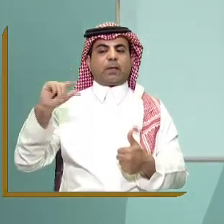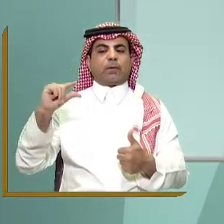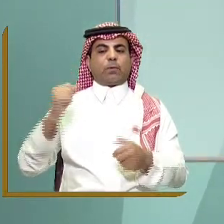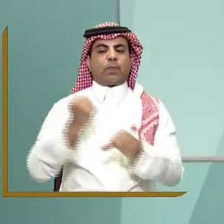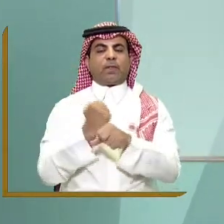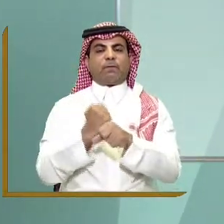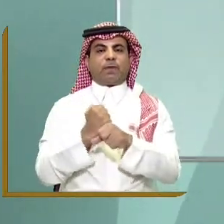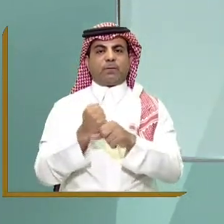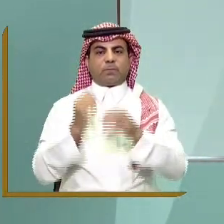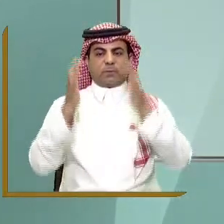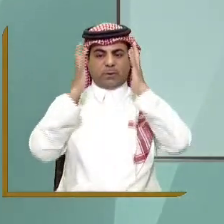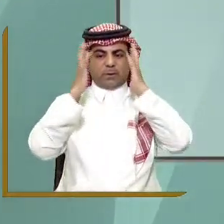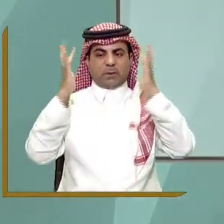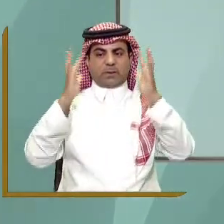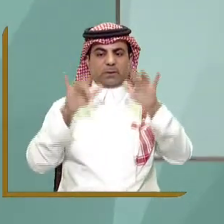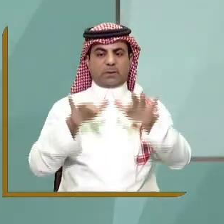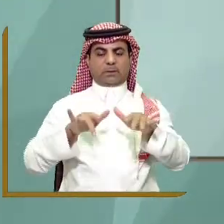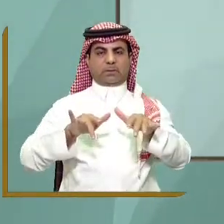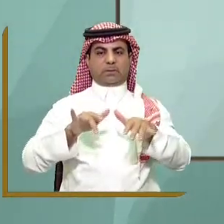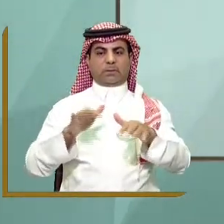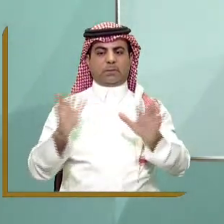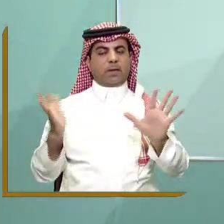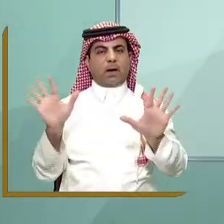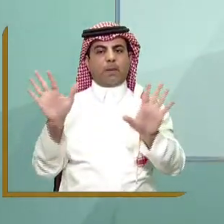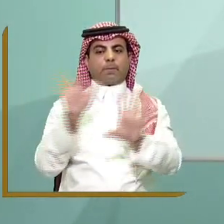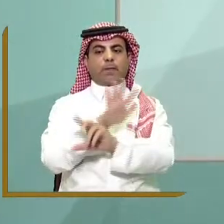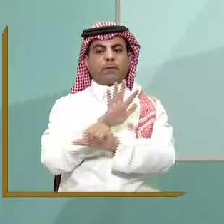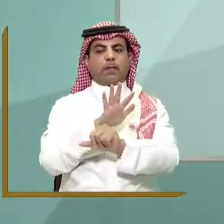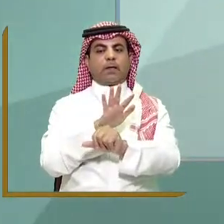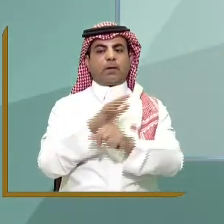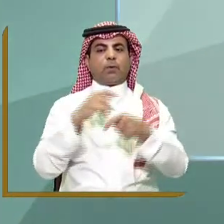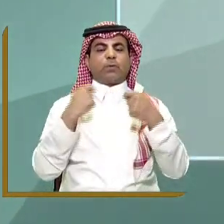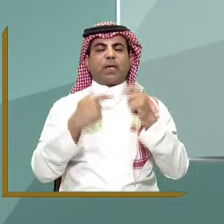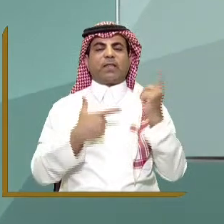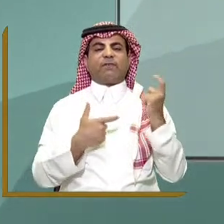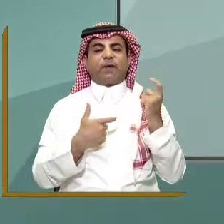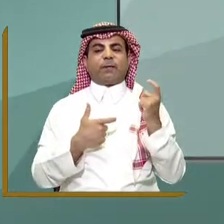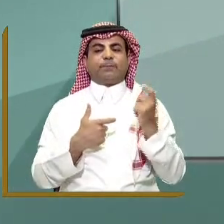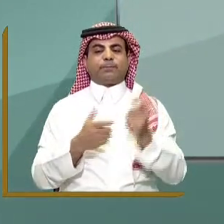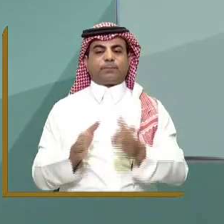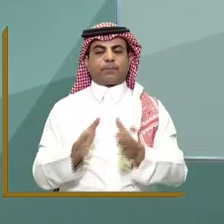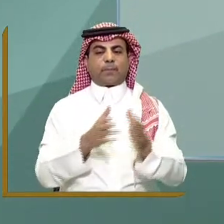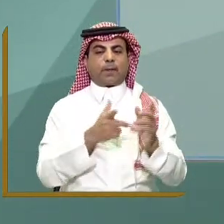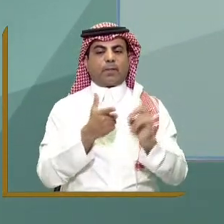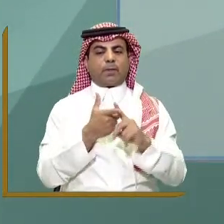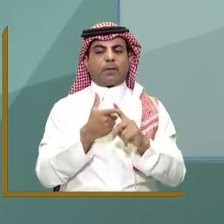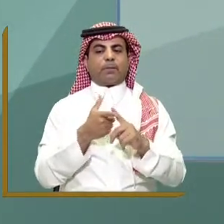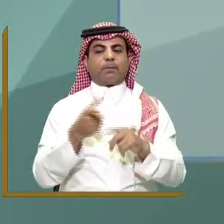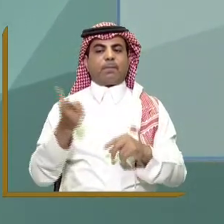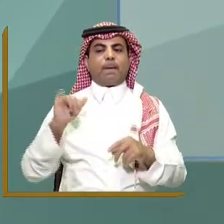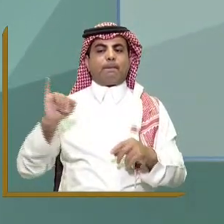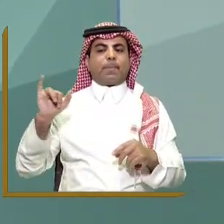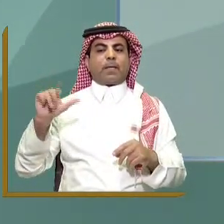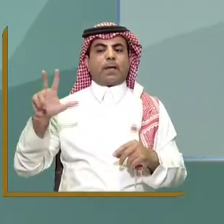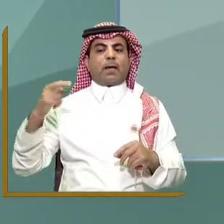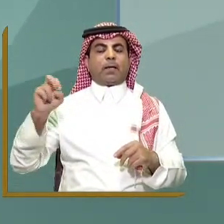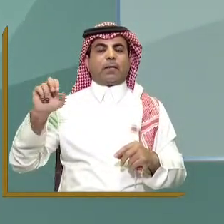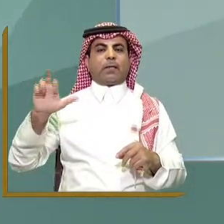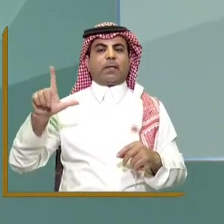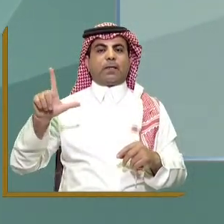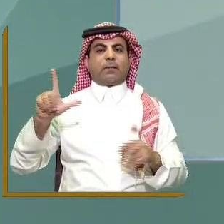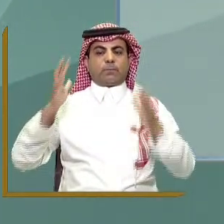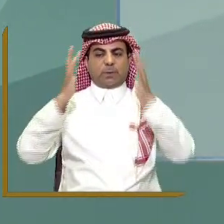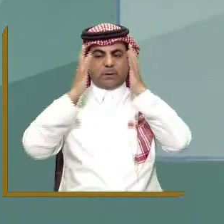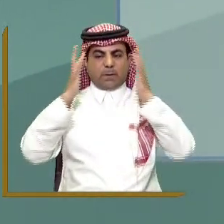بن غنام بن حمود الكعيدي لوظيفة مستشار تقنية معلومات بالمرتبة 15 في وزارة الدفاع، ترقية محمد بن عبد الله